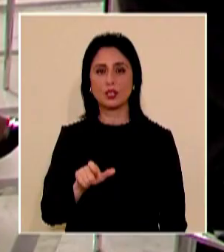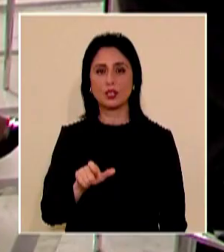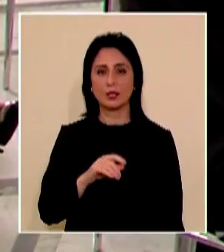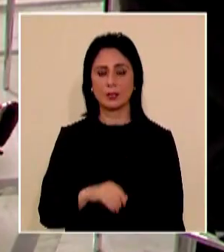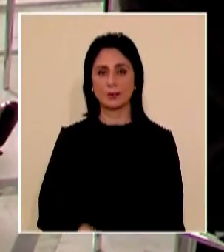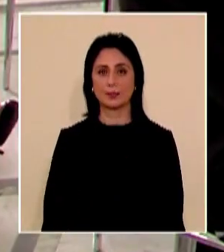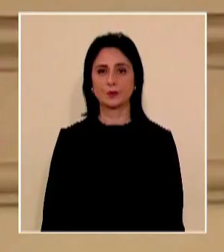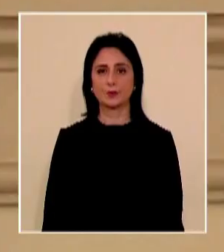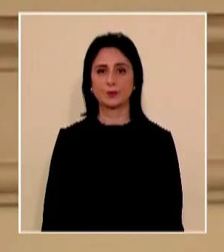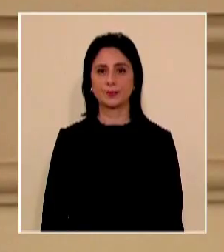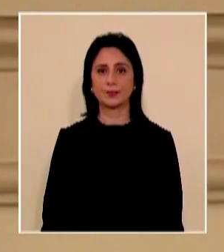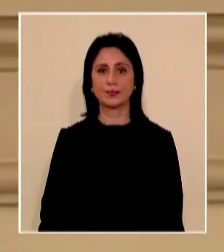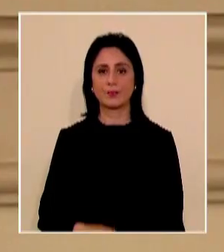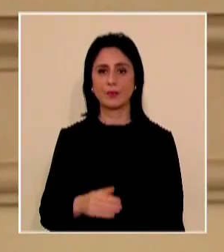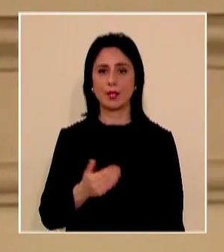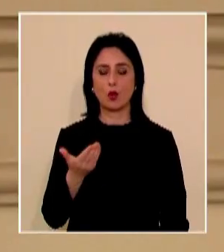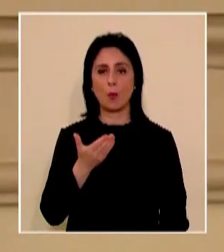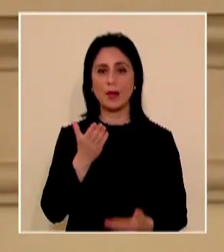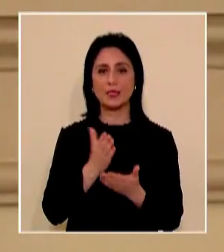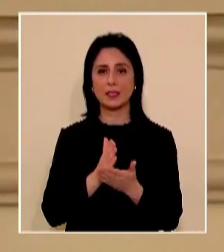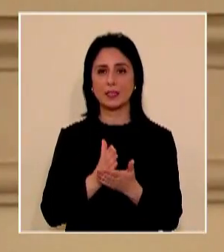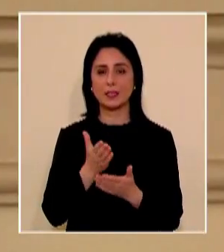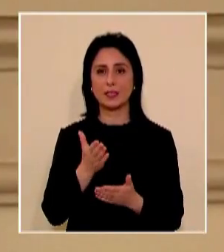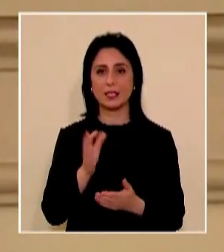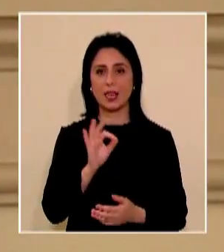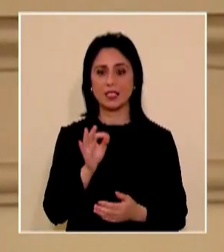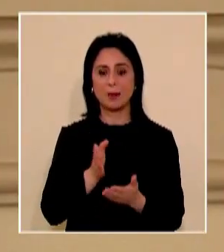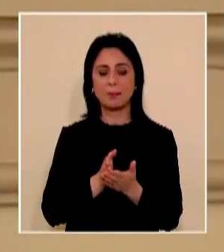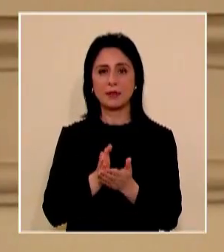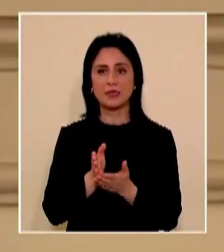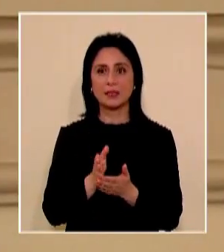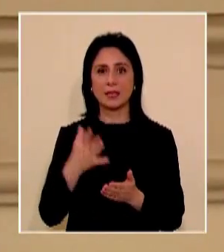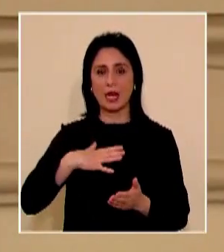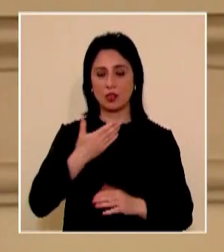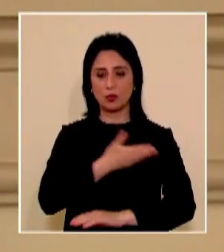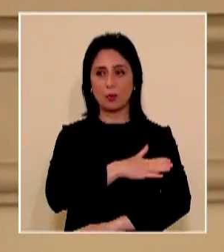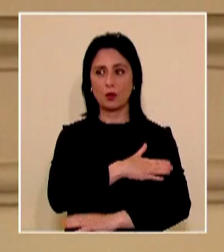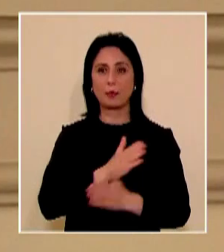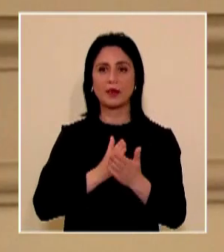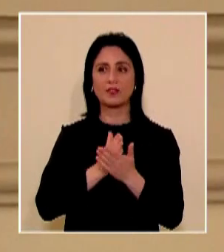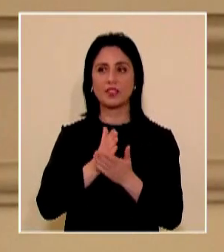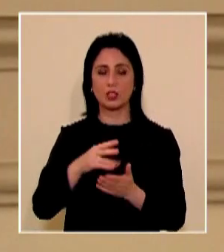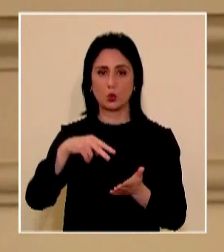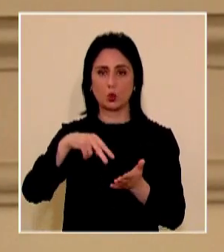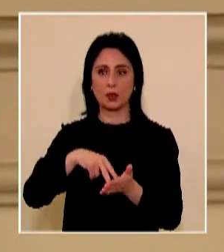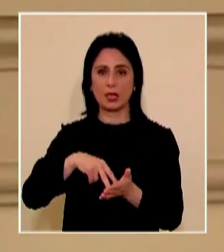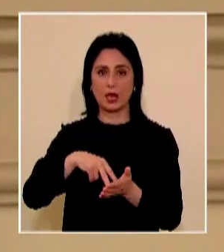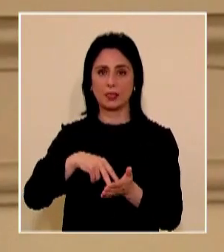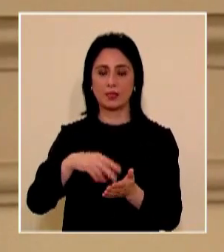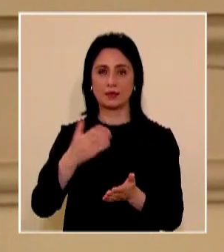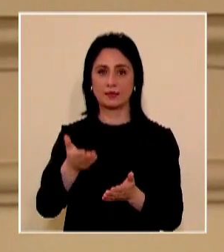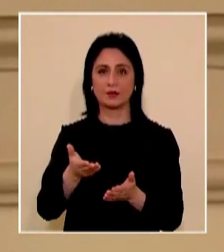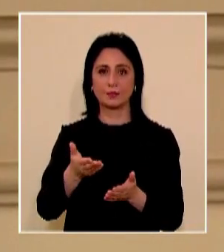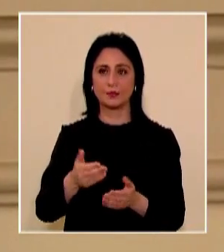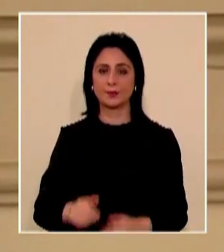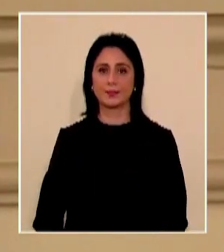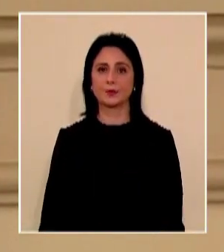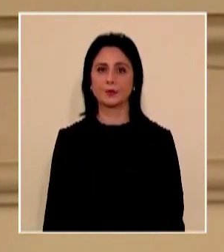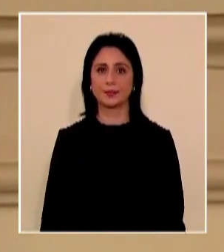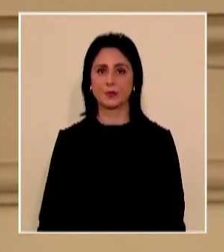wspaniale tą misję tutaj wspólną polsko-gruzińską prowadzą. Proszę państwa, to są rzeczywiście wielkie odkrycia,